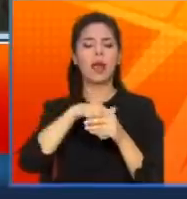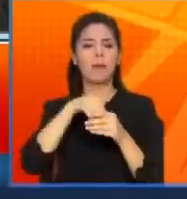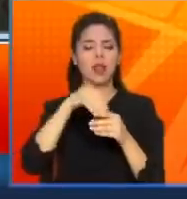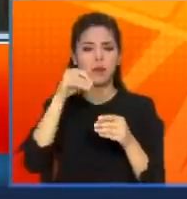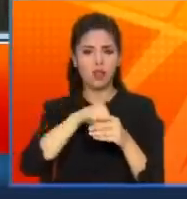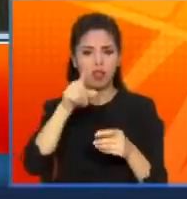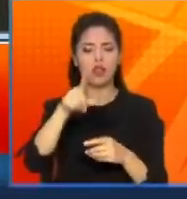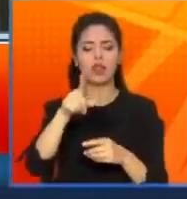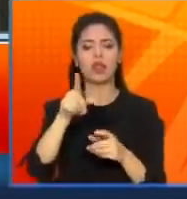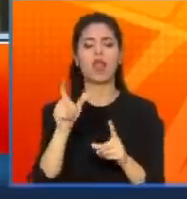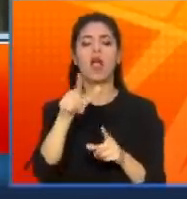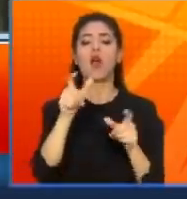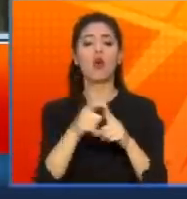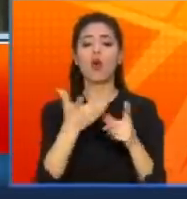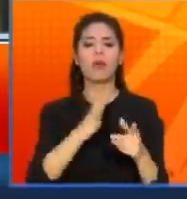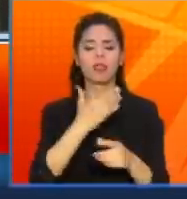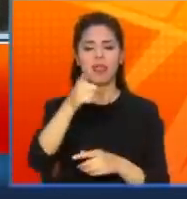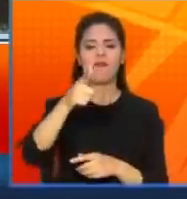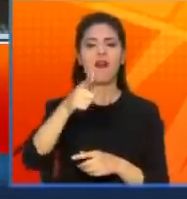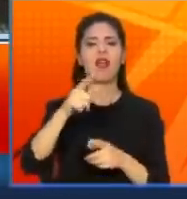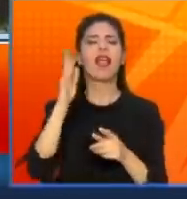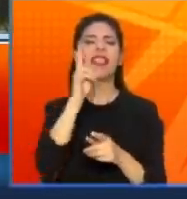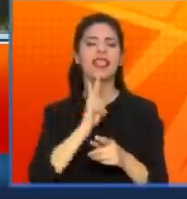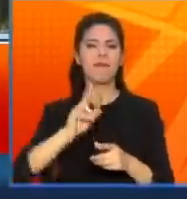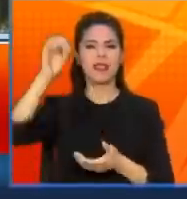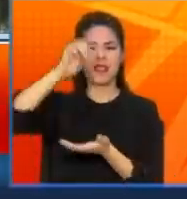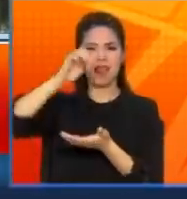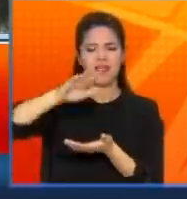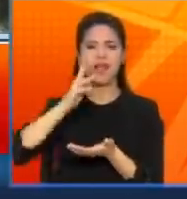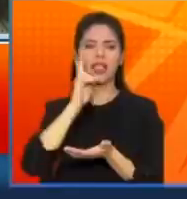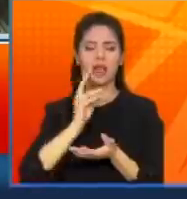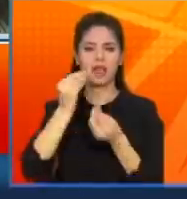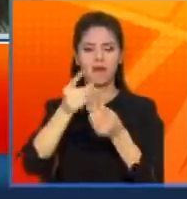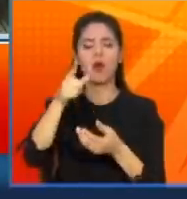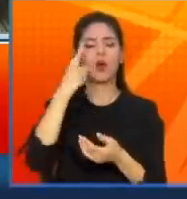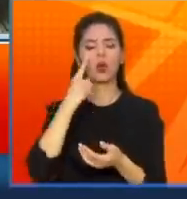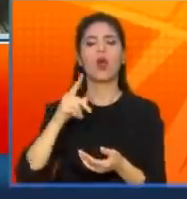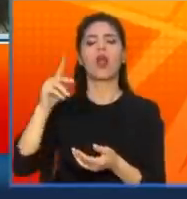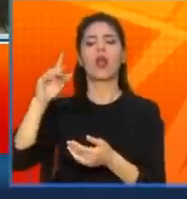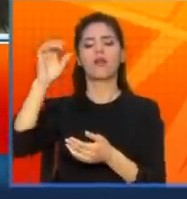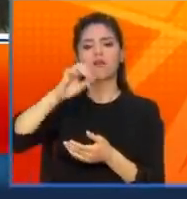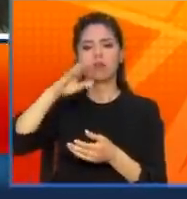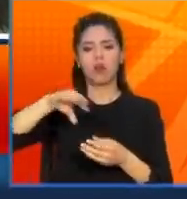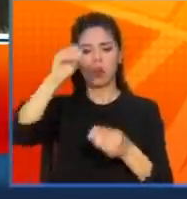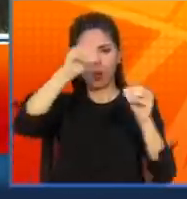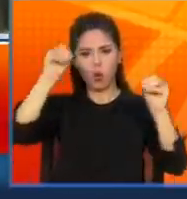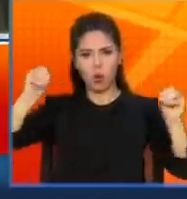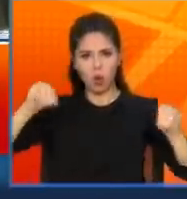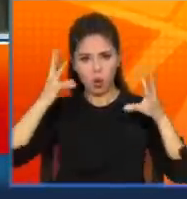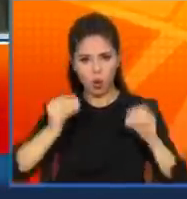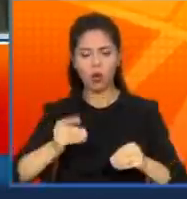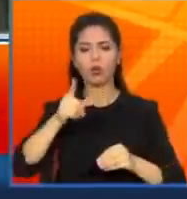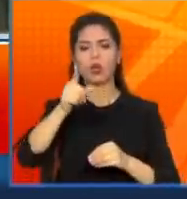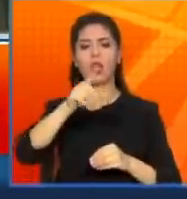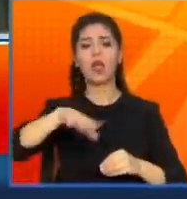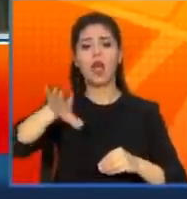İşte gördüğünüz bu dezenfektanlar hem basın koridorlarında hem koridorlarda hem de Türkiye Büyük Millet Meclisi Genel Kurulu'nun